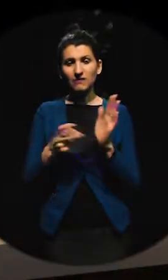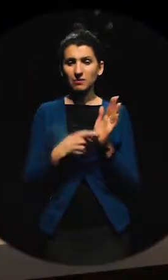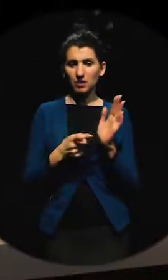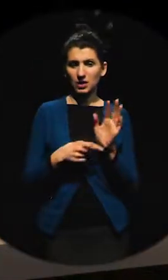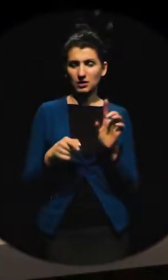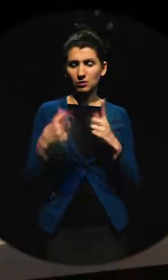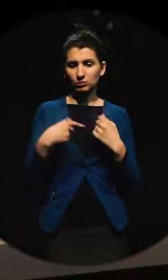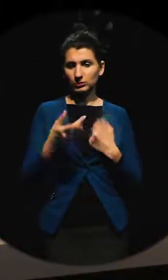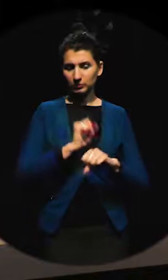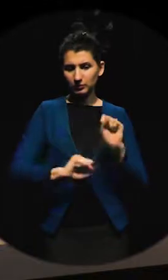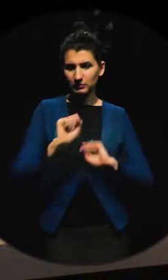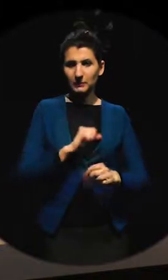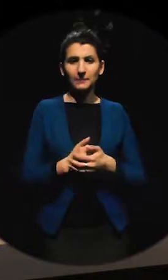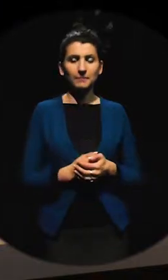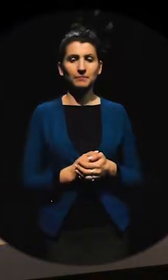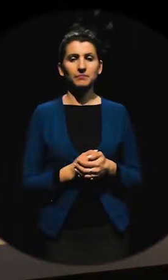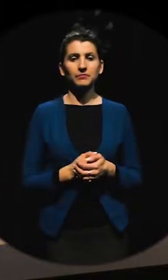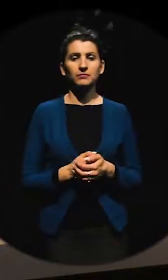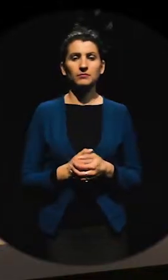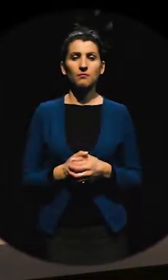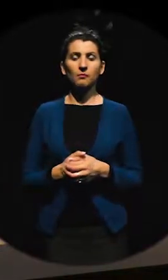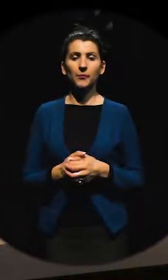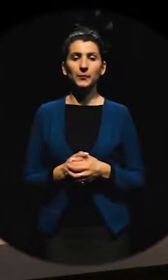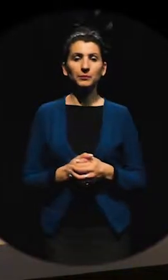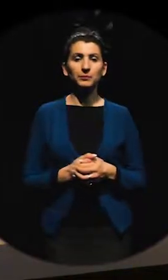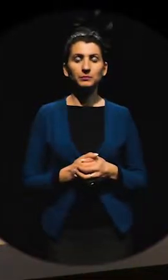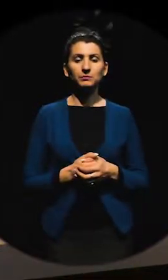usłyszeć konkretne głosy.